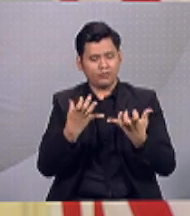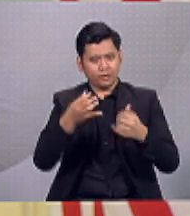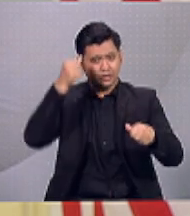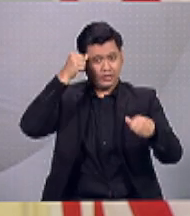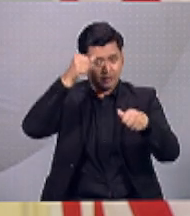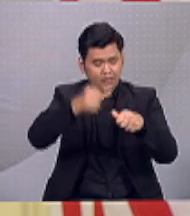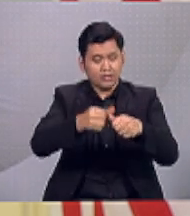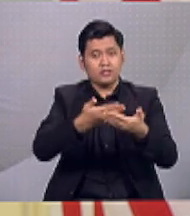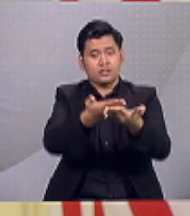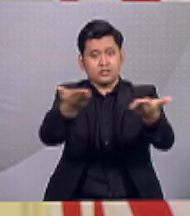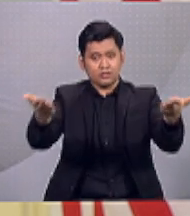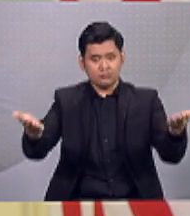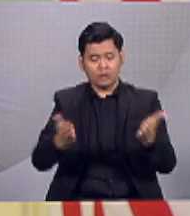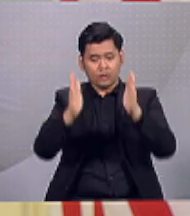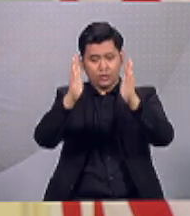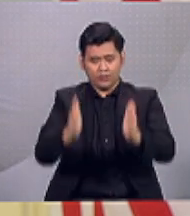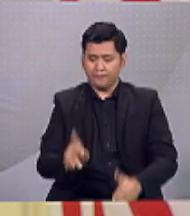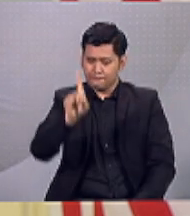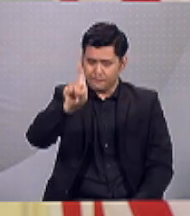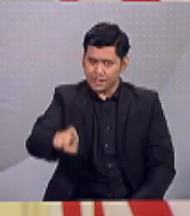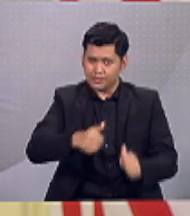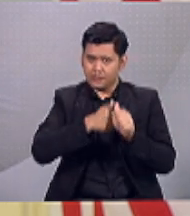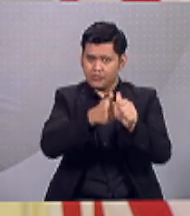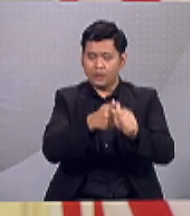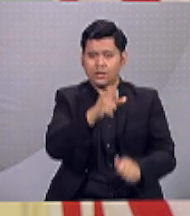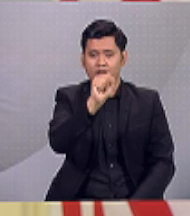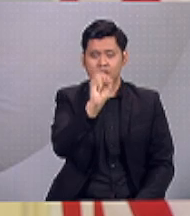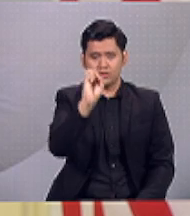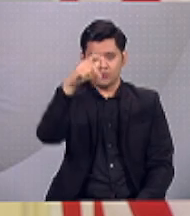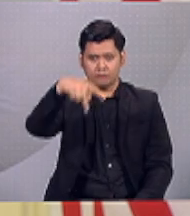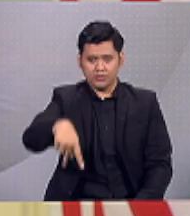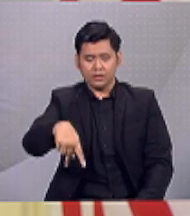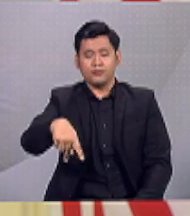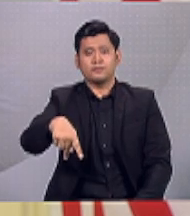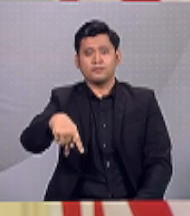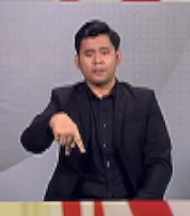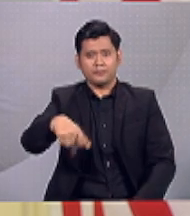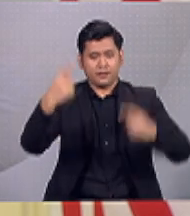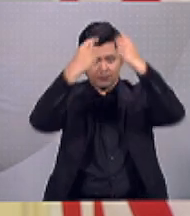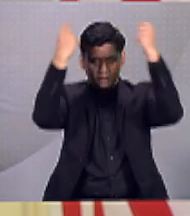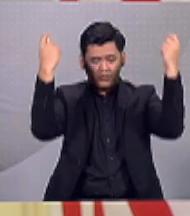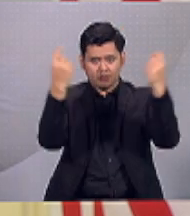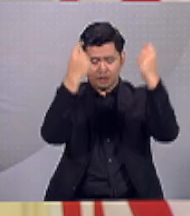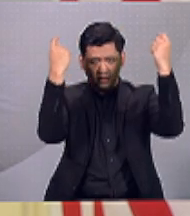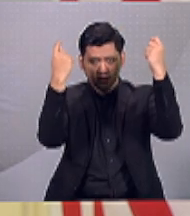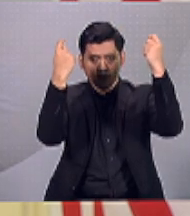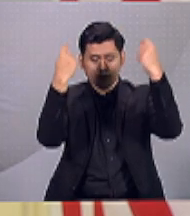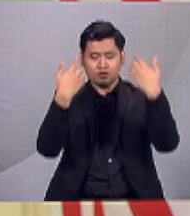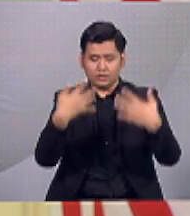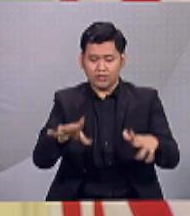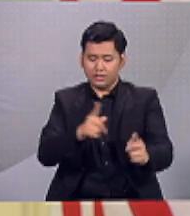pihak terus mematuhi SOP musim perayaan yang telah pun ditetapkan oleh